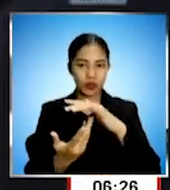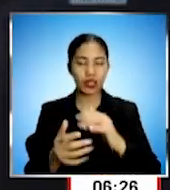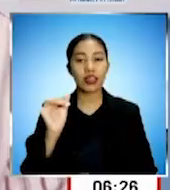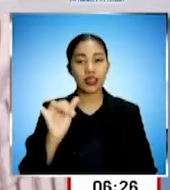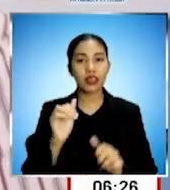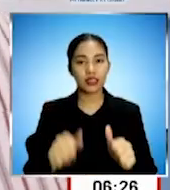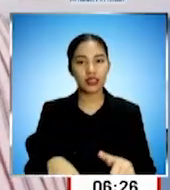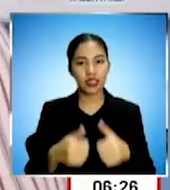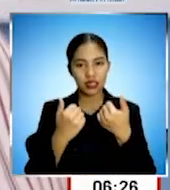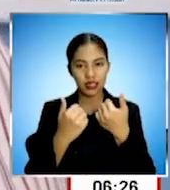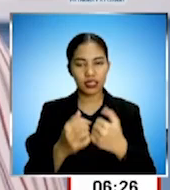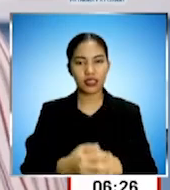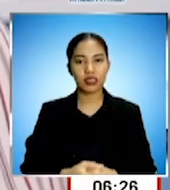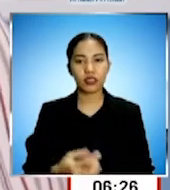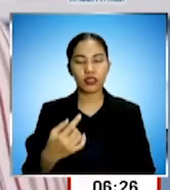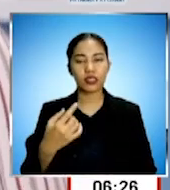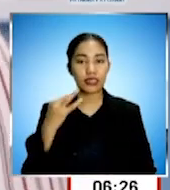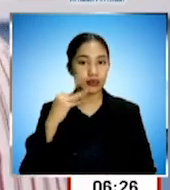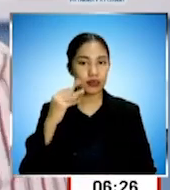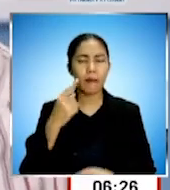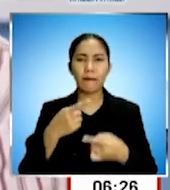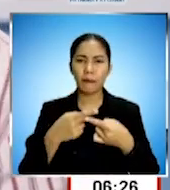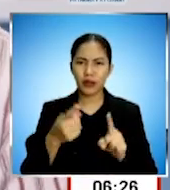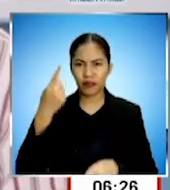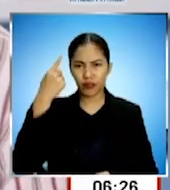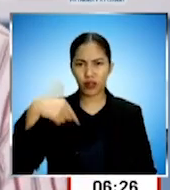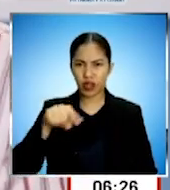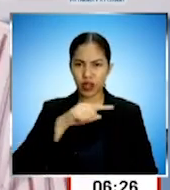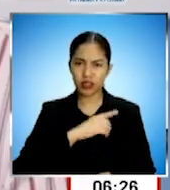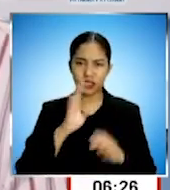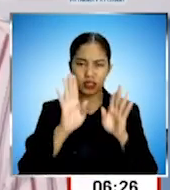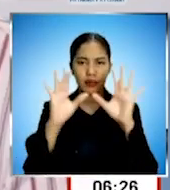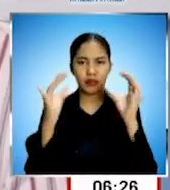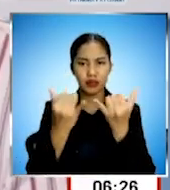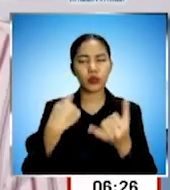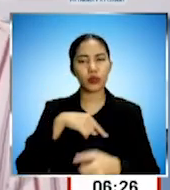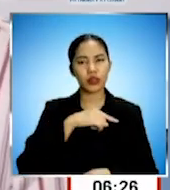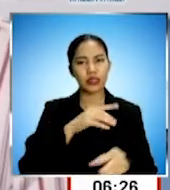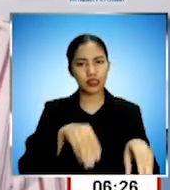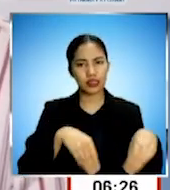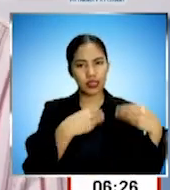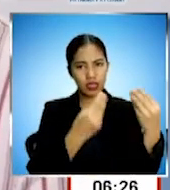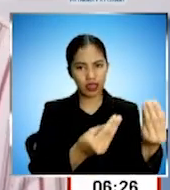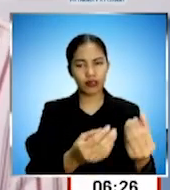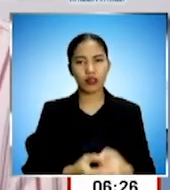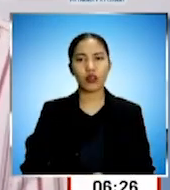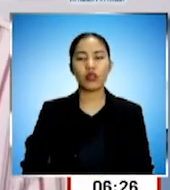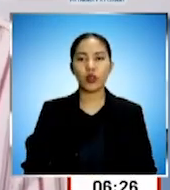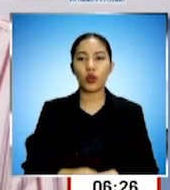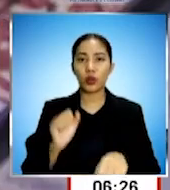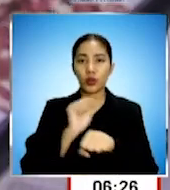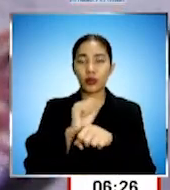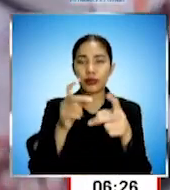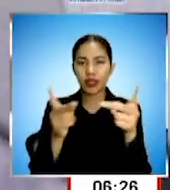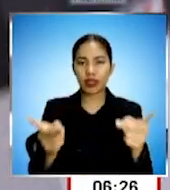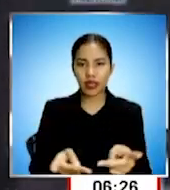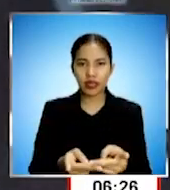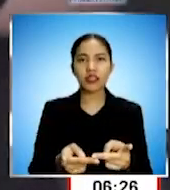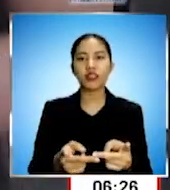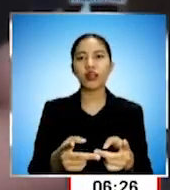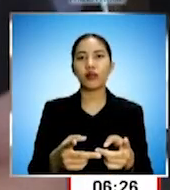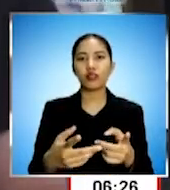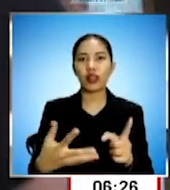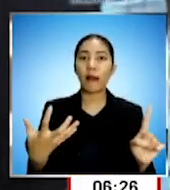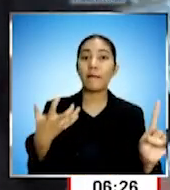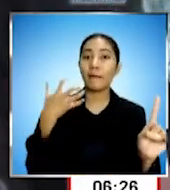na-experience nila. Pero for us, no, we in our company, we provide an inclusive workplace. We provide them with the right accommodations para